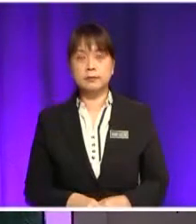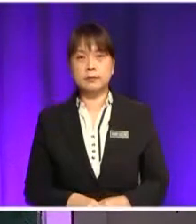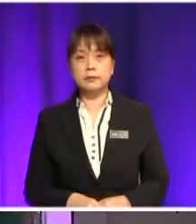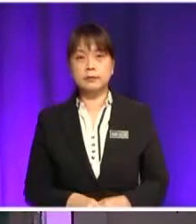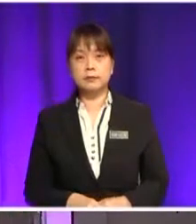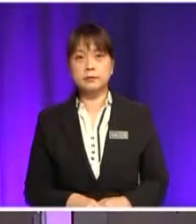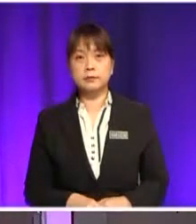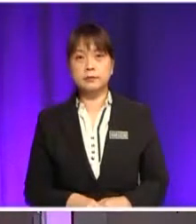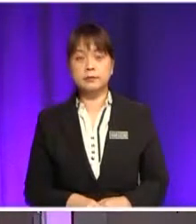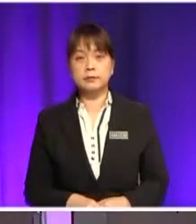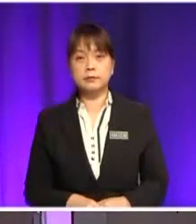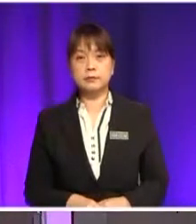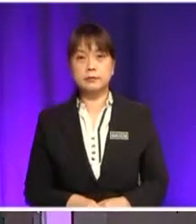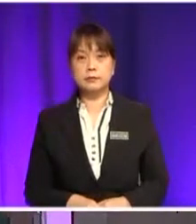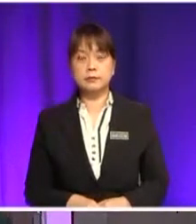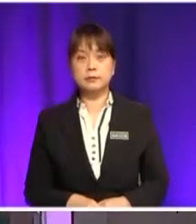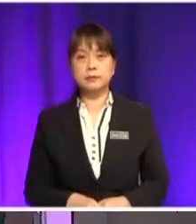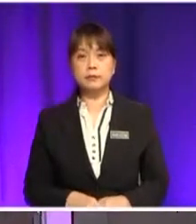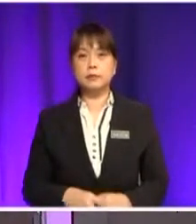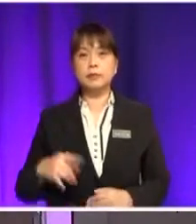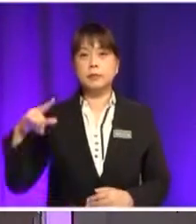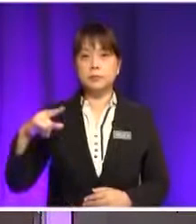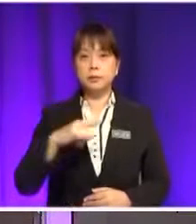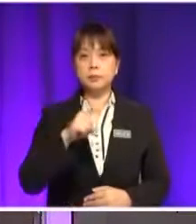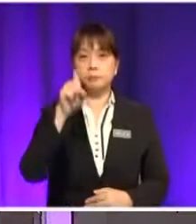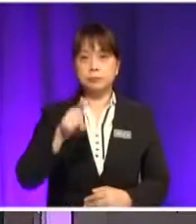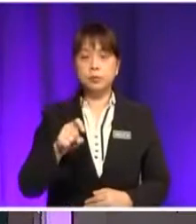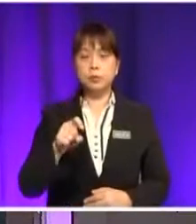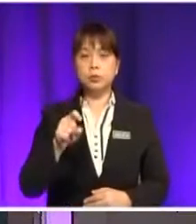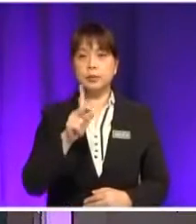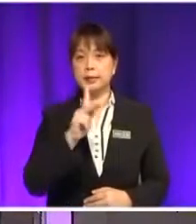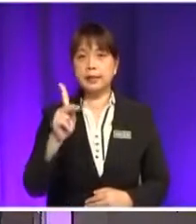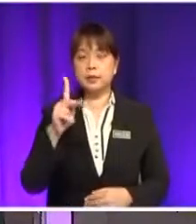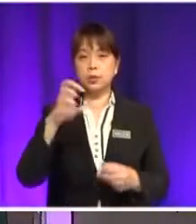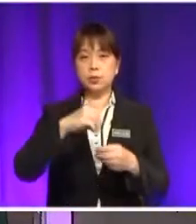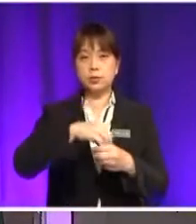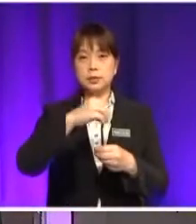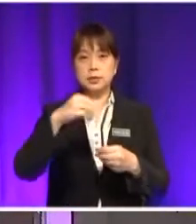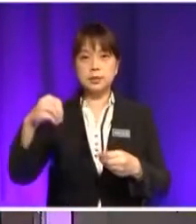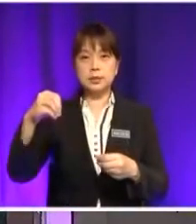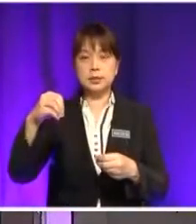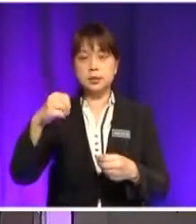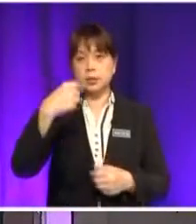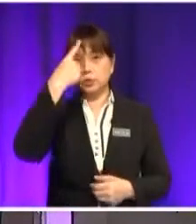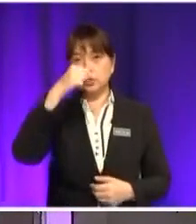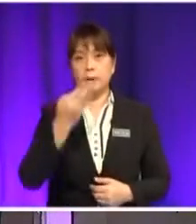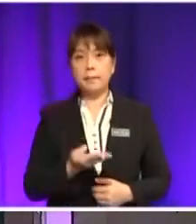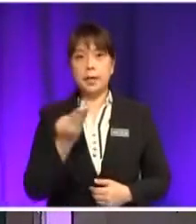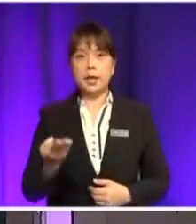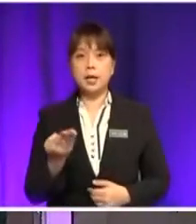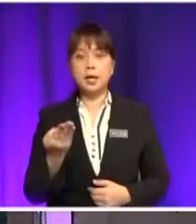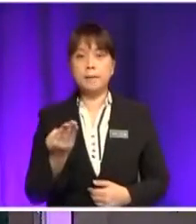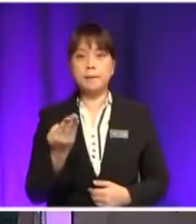dan kapal terbang memerlukan oksigen dari bahan bakar